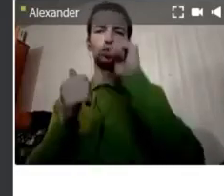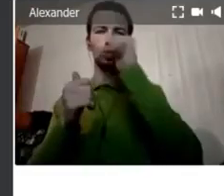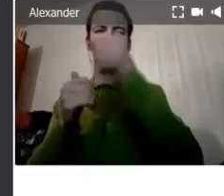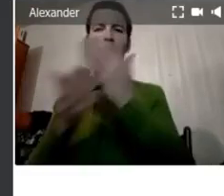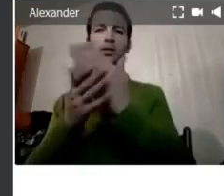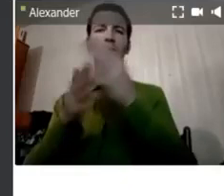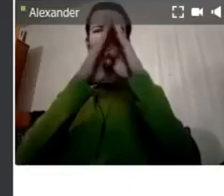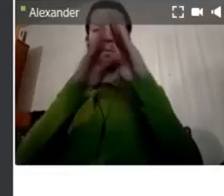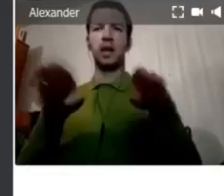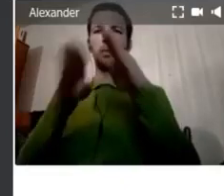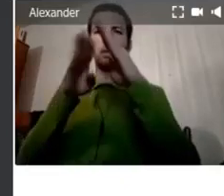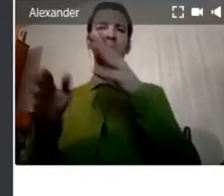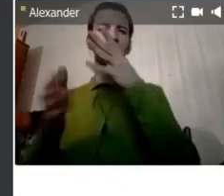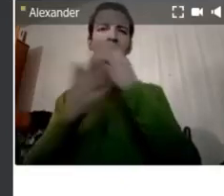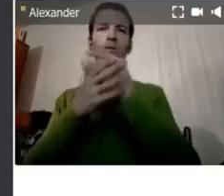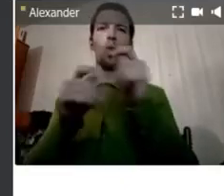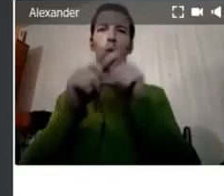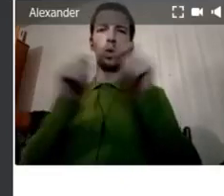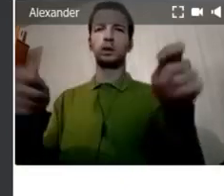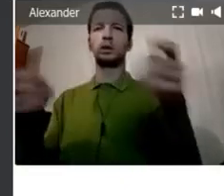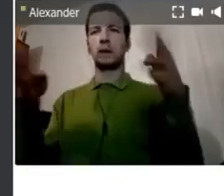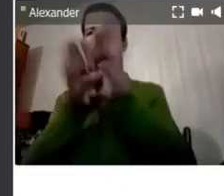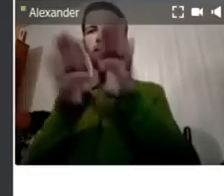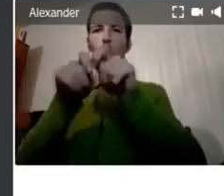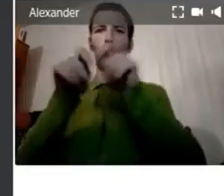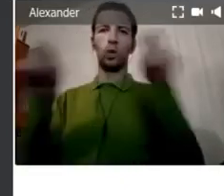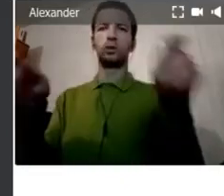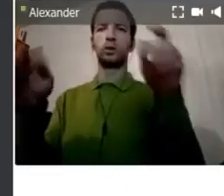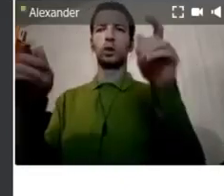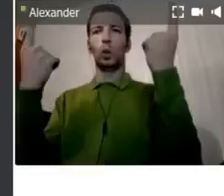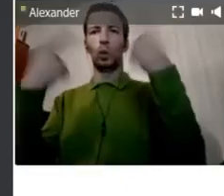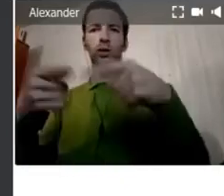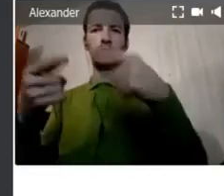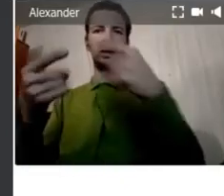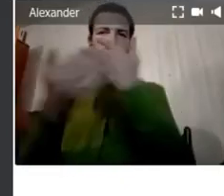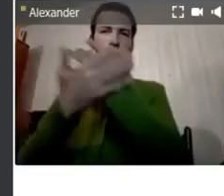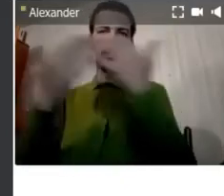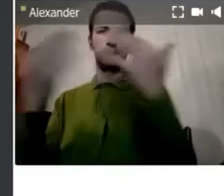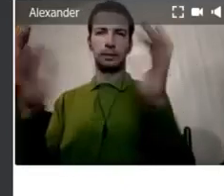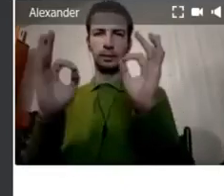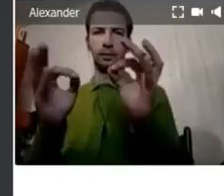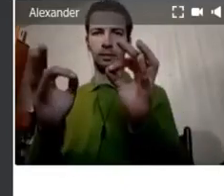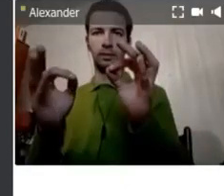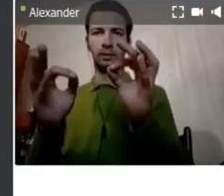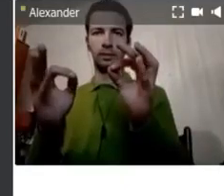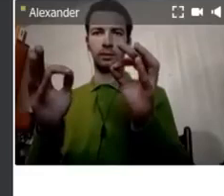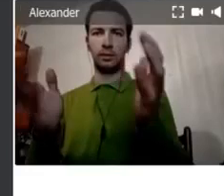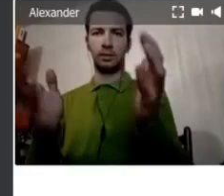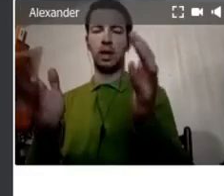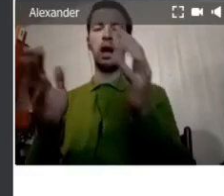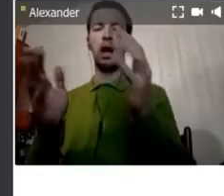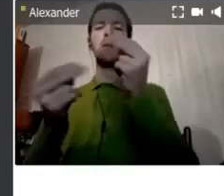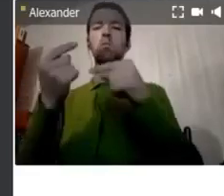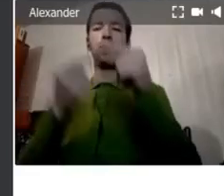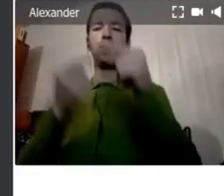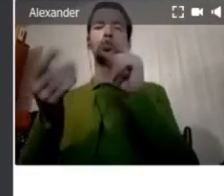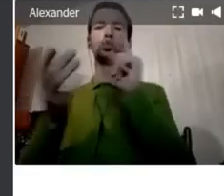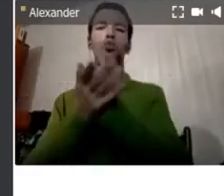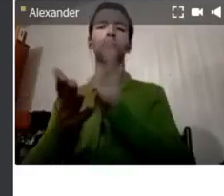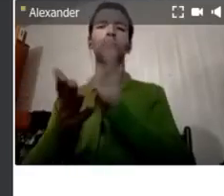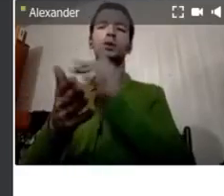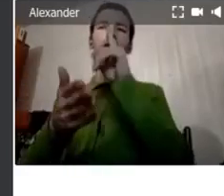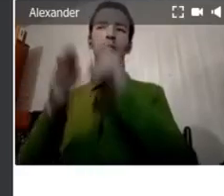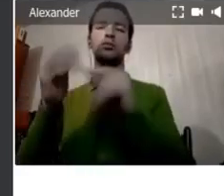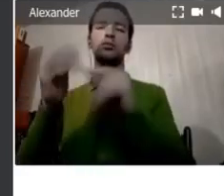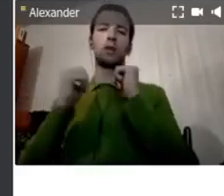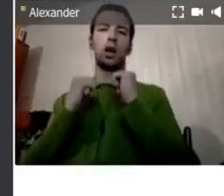самолете, задаю вопрос, полетите ли вы на этом самолете? Если вам скажут, что вот тебе надо лететь завтра, не знаю, в Сочи, да, и